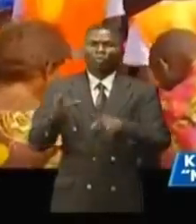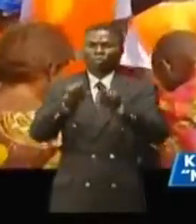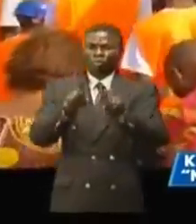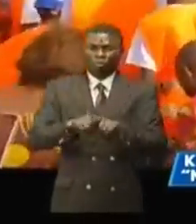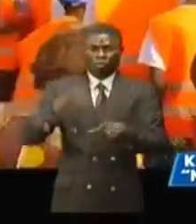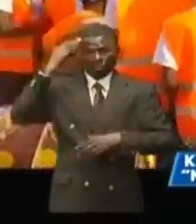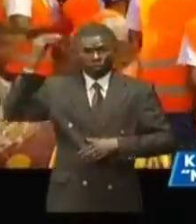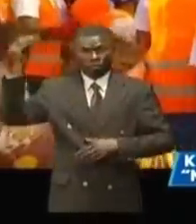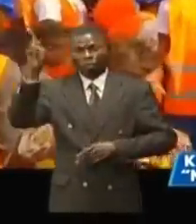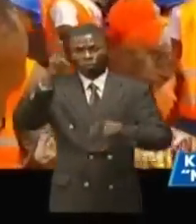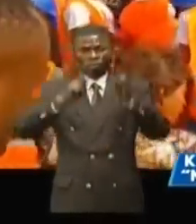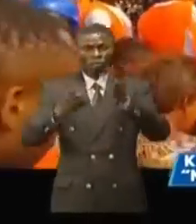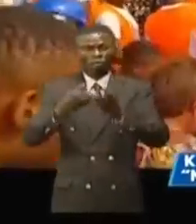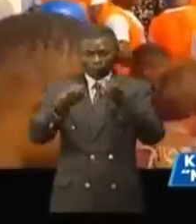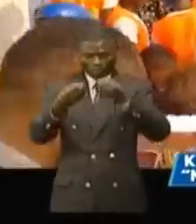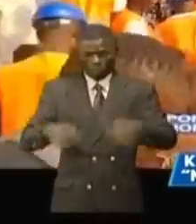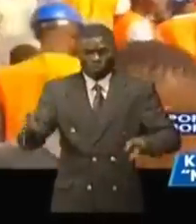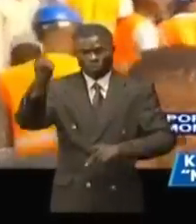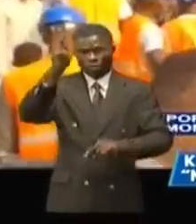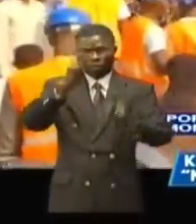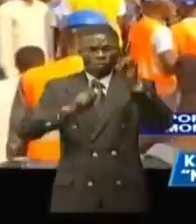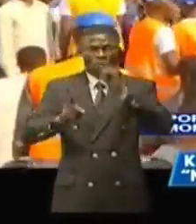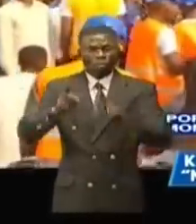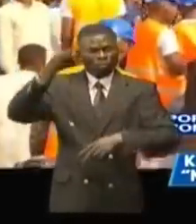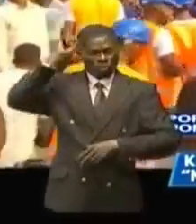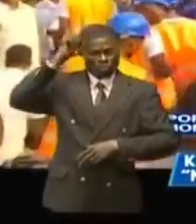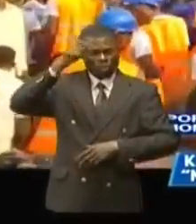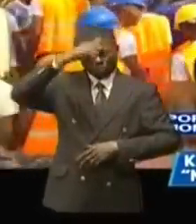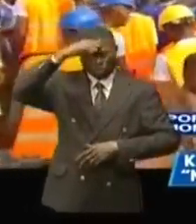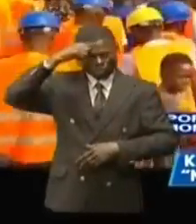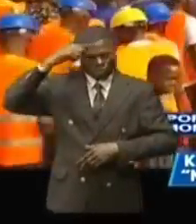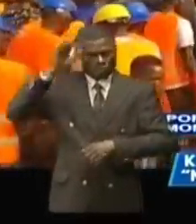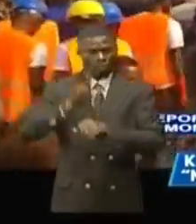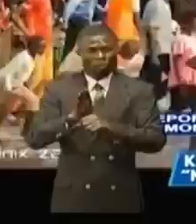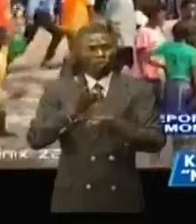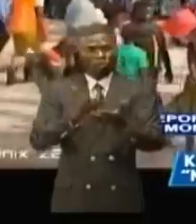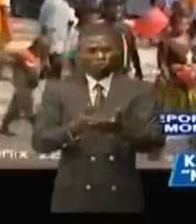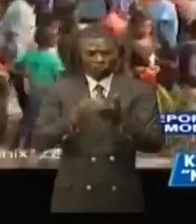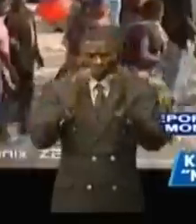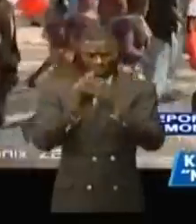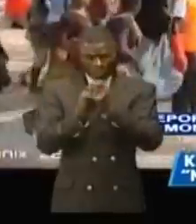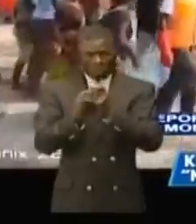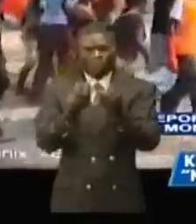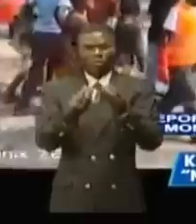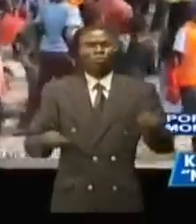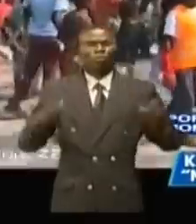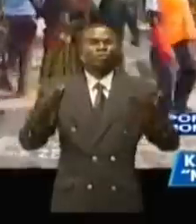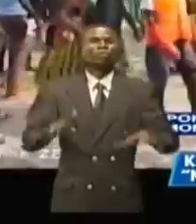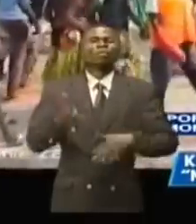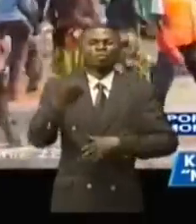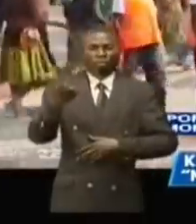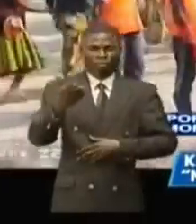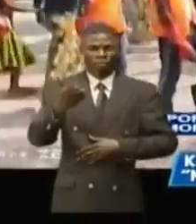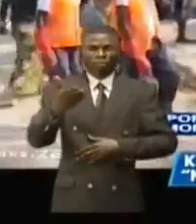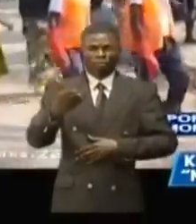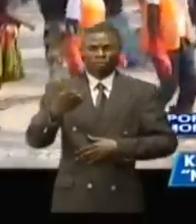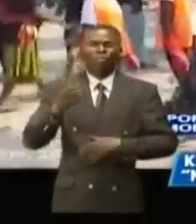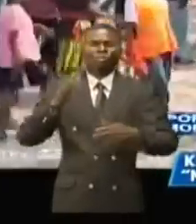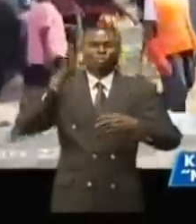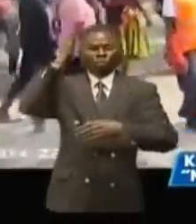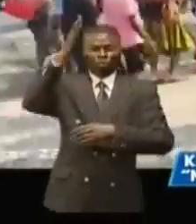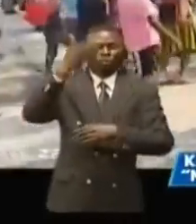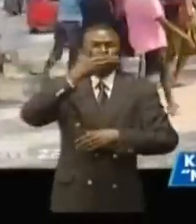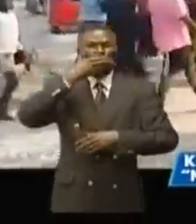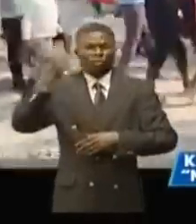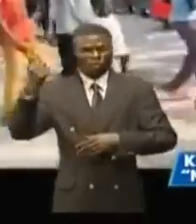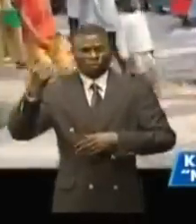l'espoir désespéré d'une population longtemps plongée dans l'incertitude va bientôt s'envoler vers les horizons inconnus